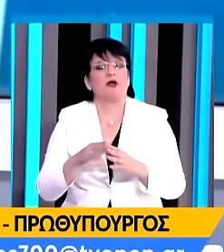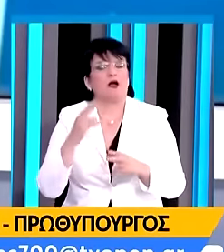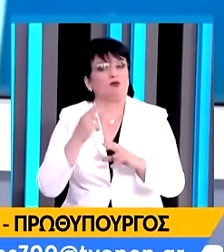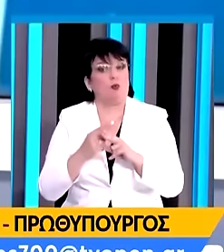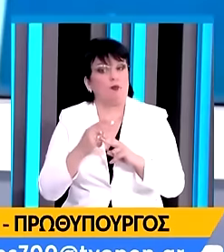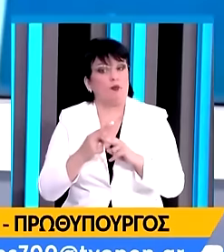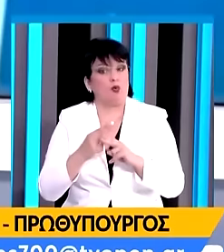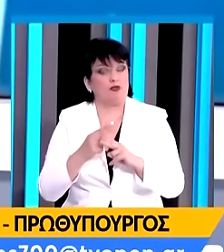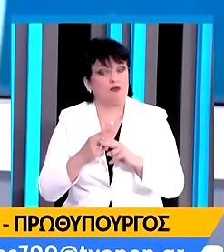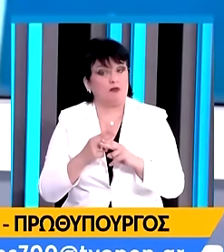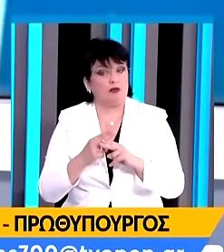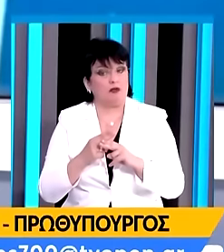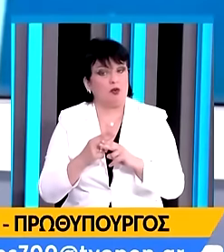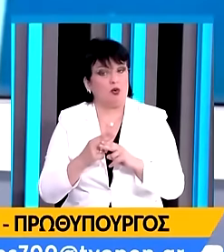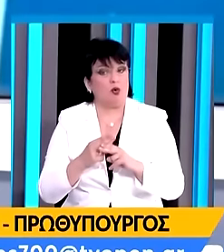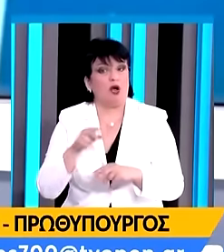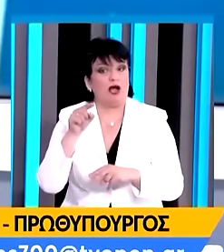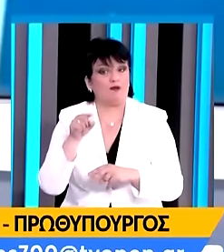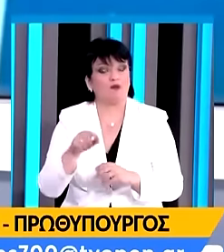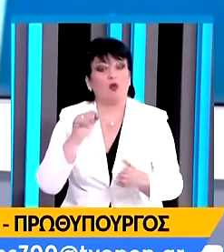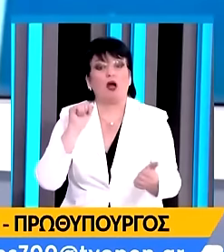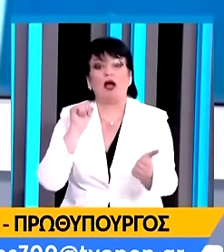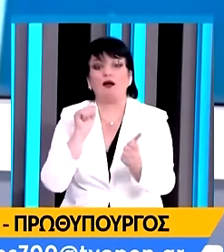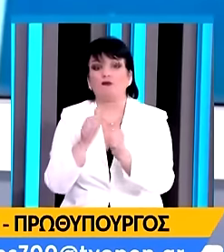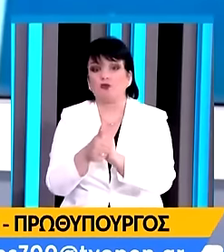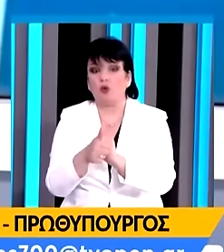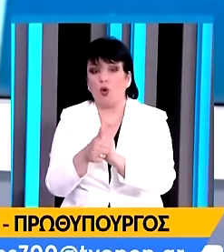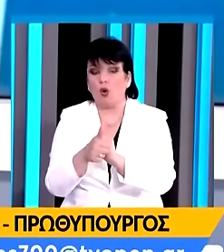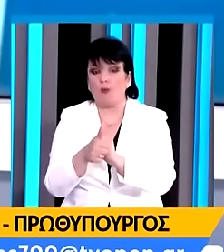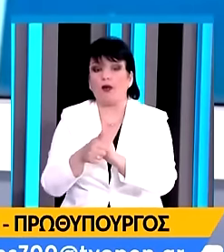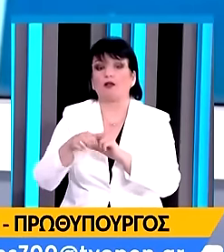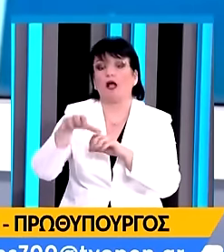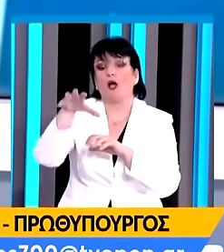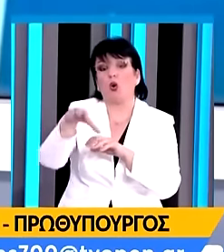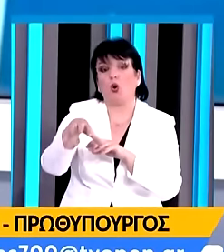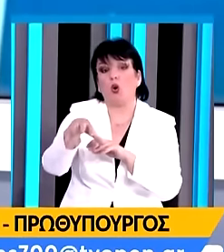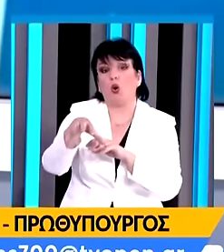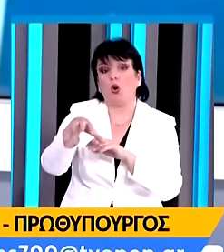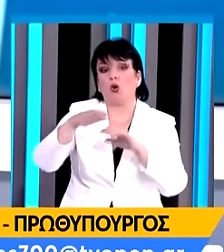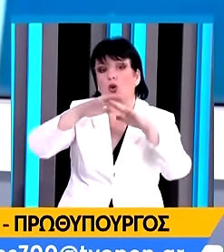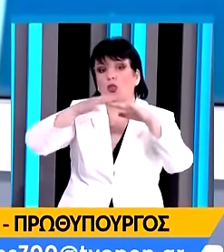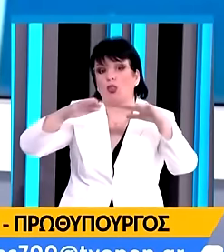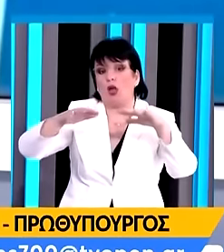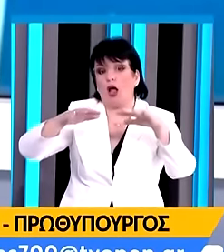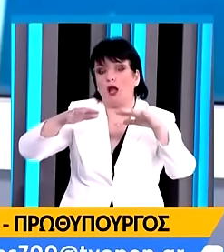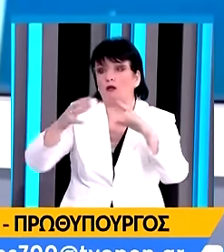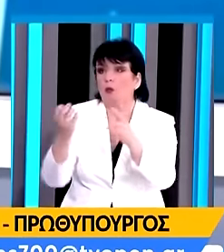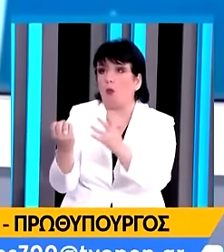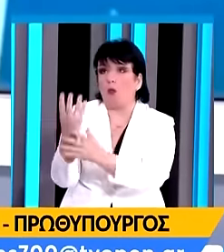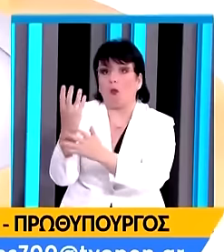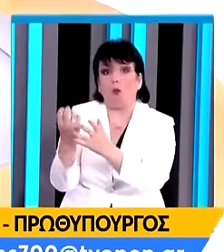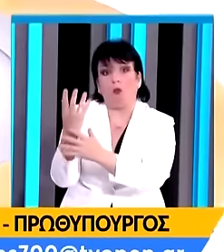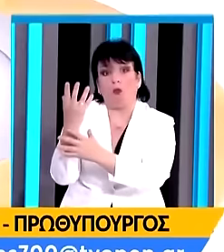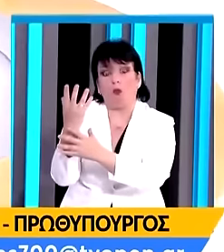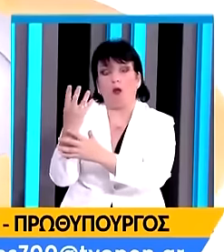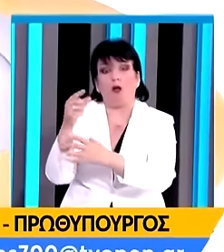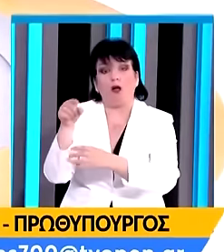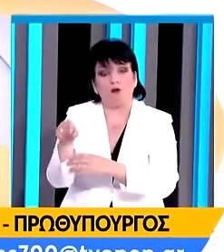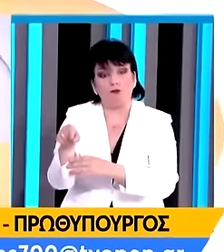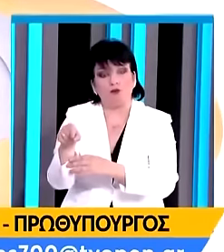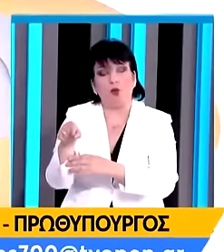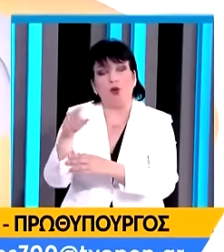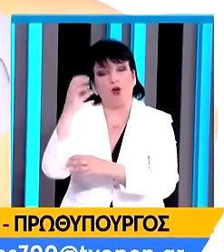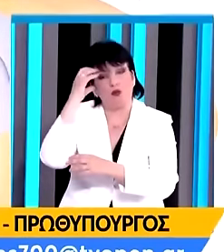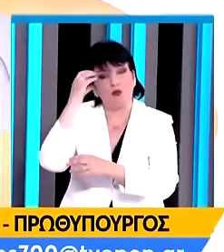οποίο μπορέσουμε να επιβάλλουμε, αυτόματα δημιουργούμε ζωτικό χώρο για το θαλάσσιο πλούτο να αναπαράγεται. Το είδαμε στη διάρκεια της